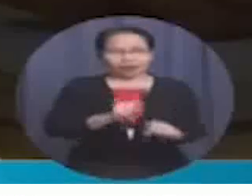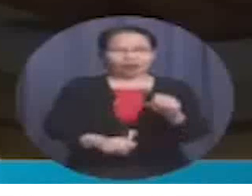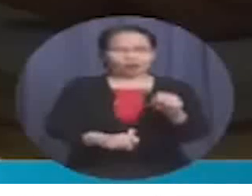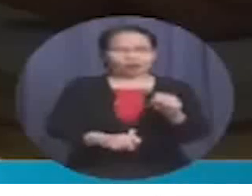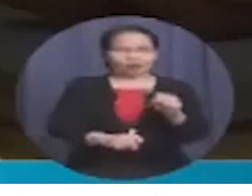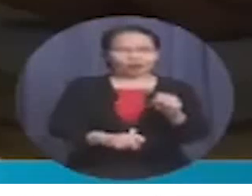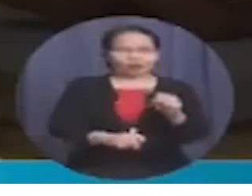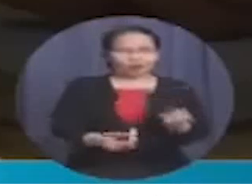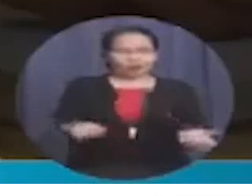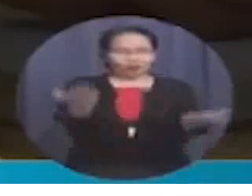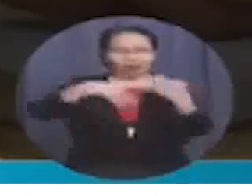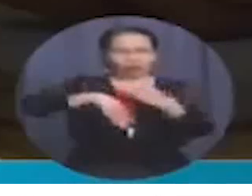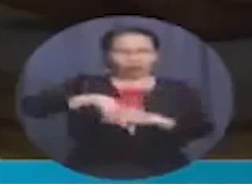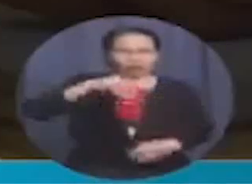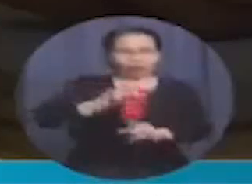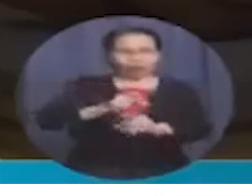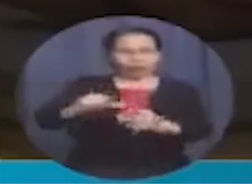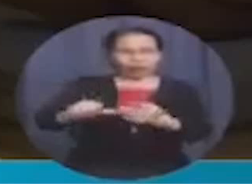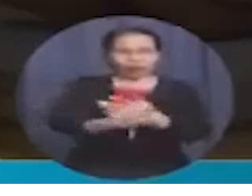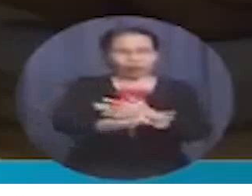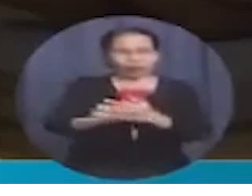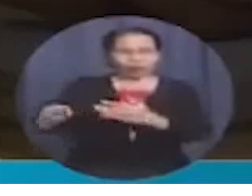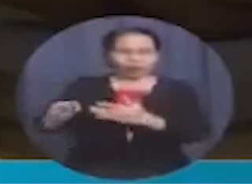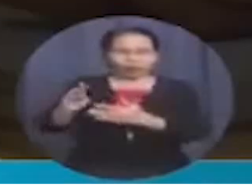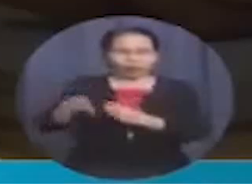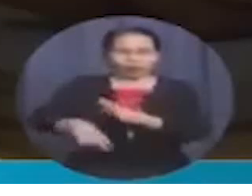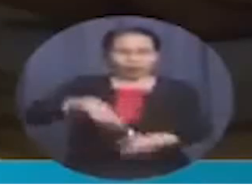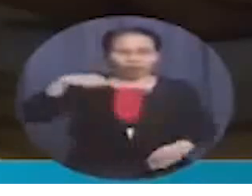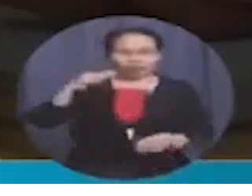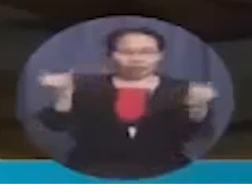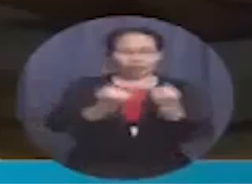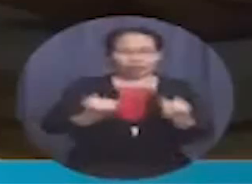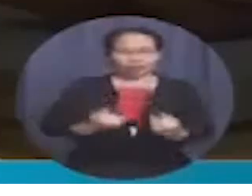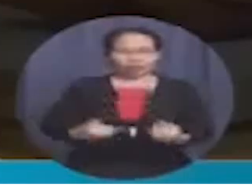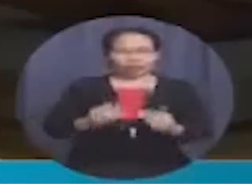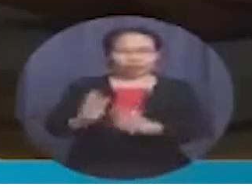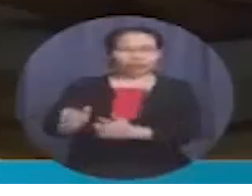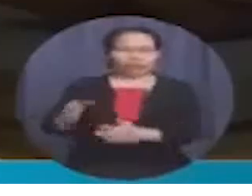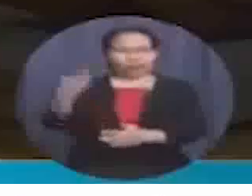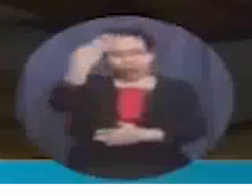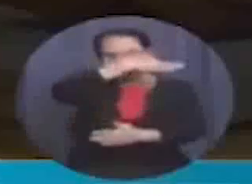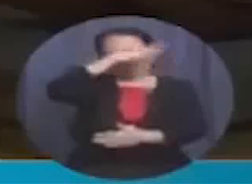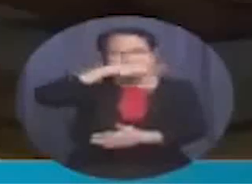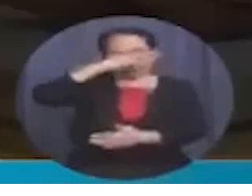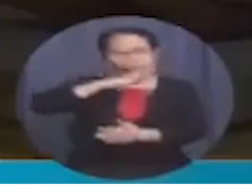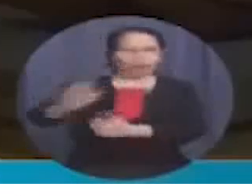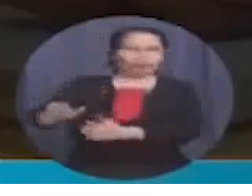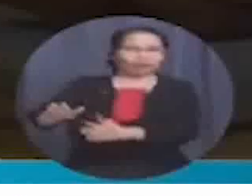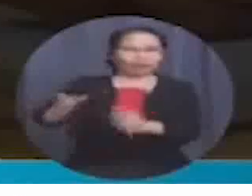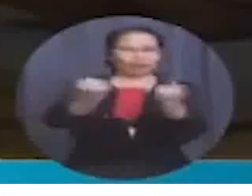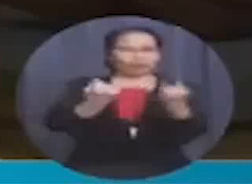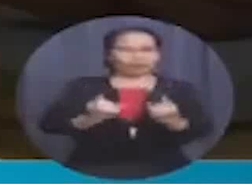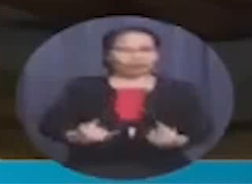wherefore, come out from among them. Umalis kayo sa Diyos-Diyusan. Mga kababayan Pilipino, umalis tayo